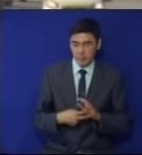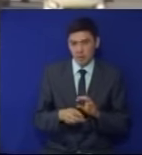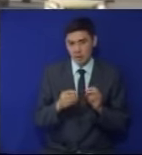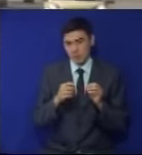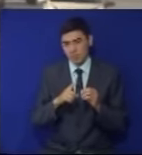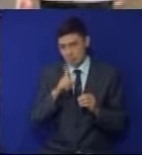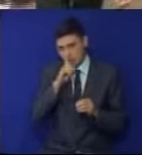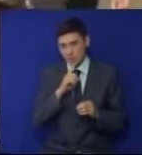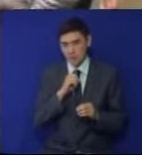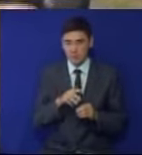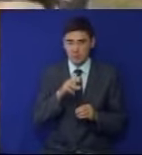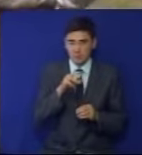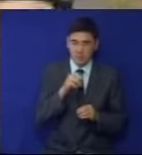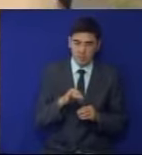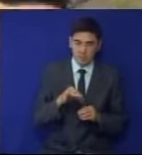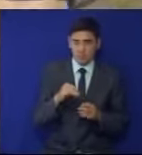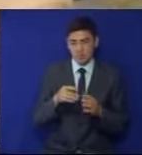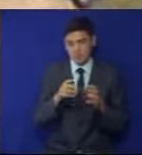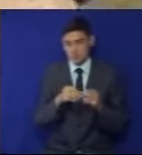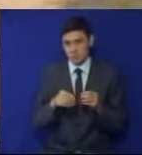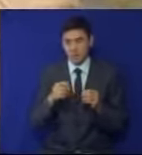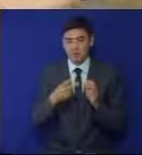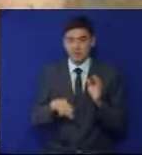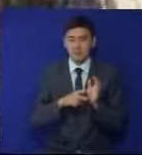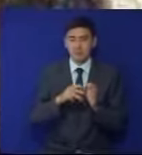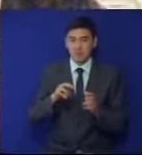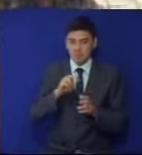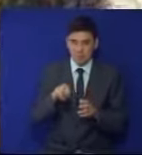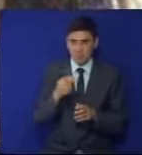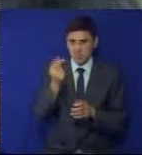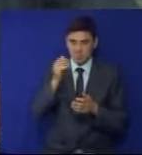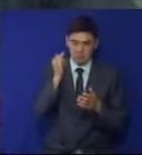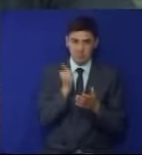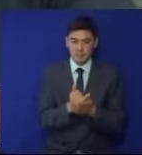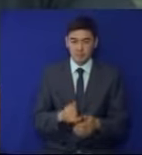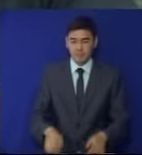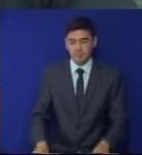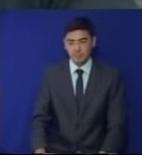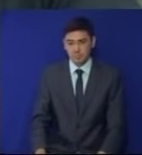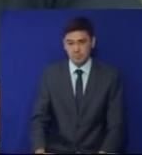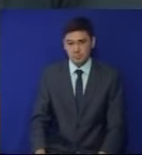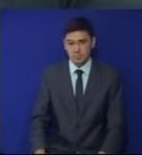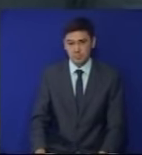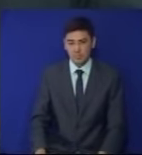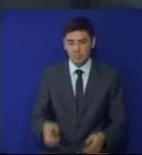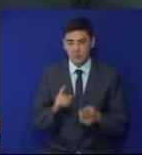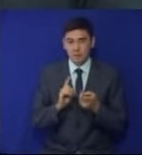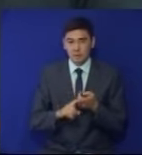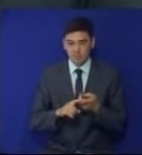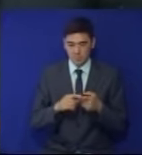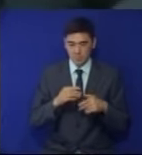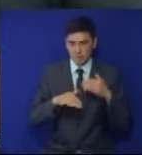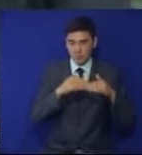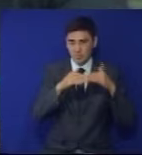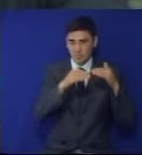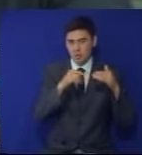қаңтар-мамыр айлары аралығында қаламызға 26 миллиард теңге инвестиция тартылған. Если говорить о динамике, өсу